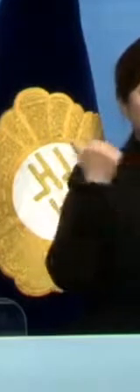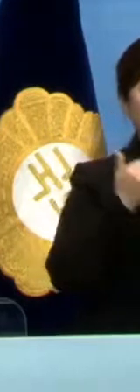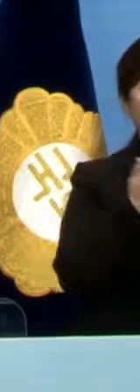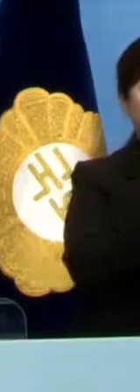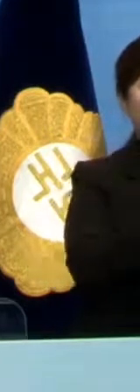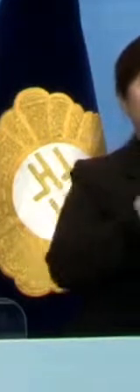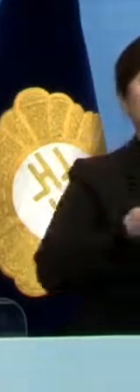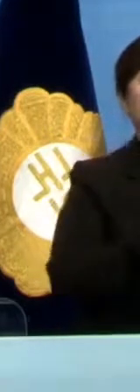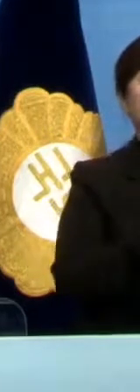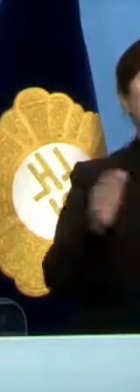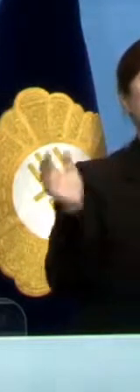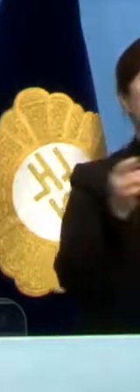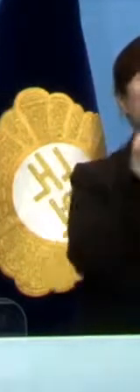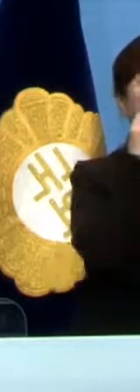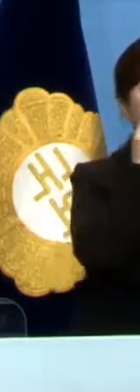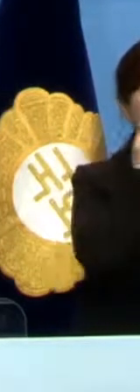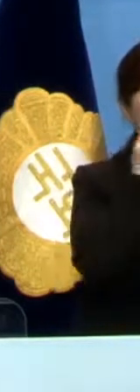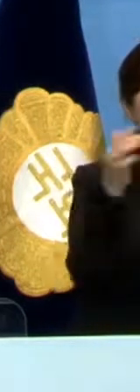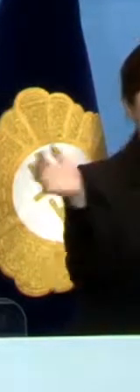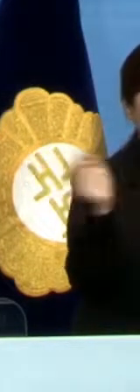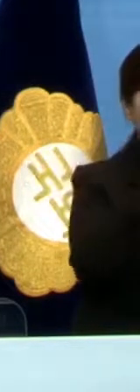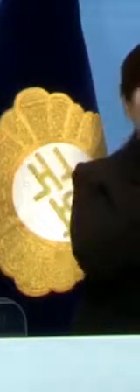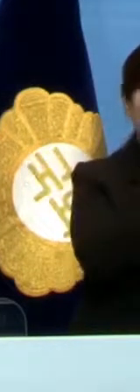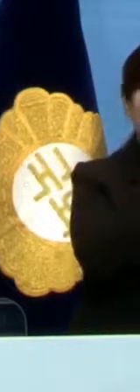모여보자 모였더니